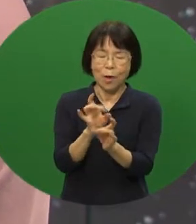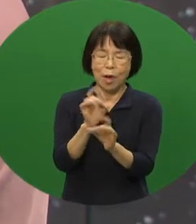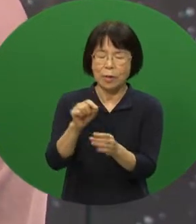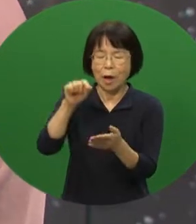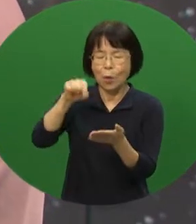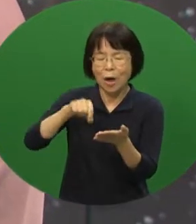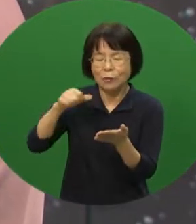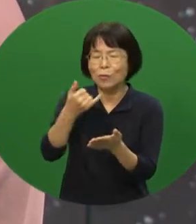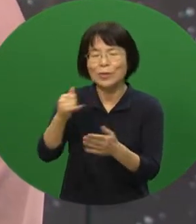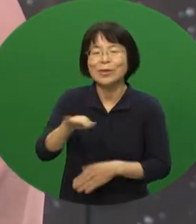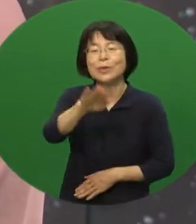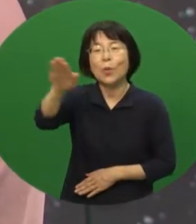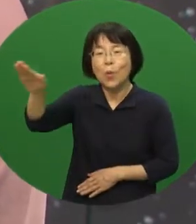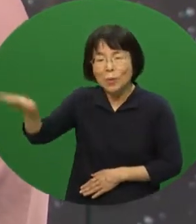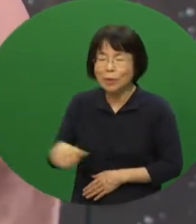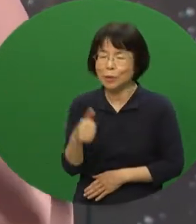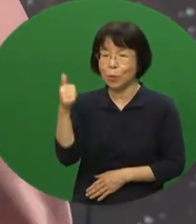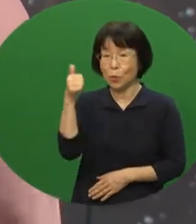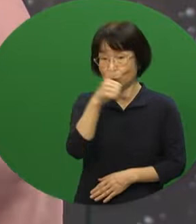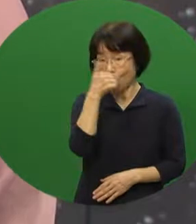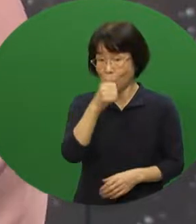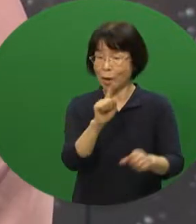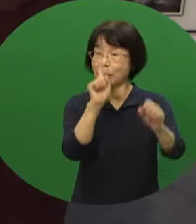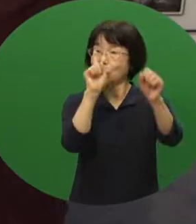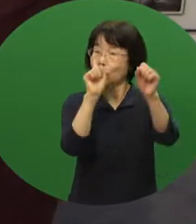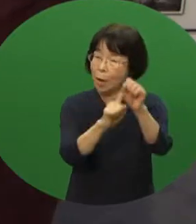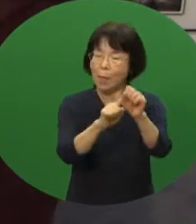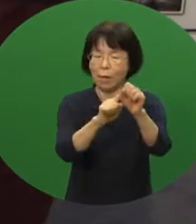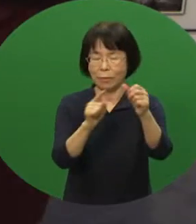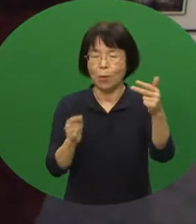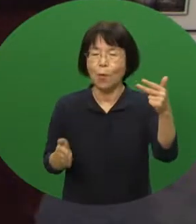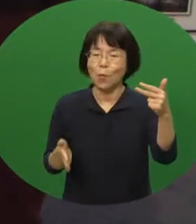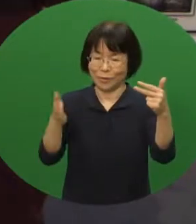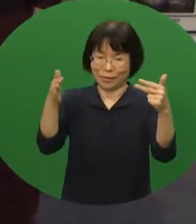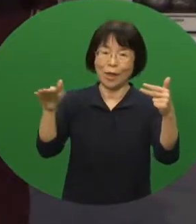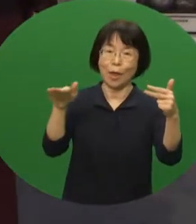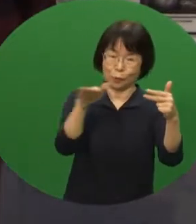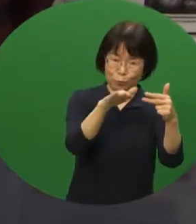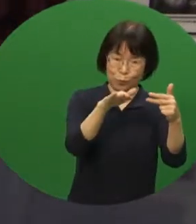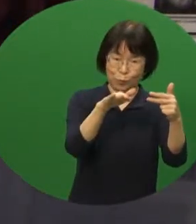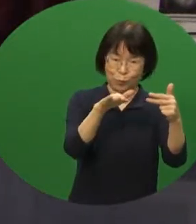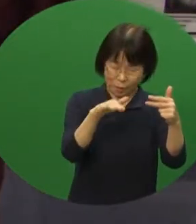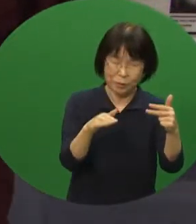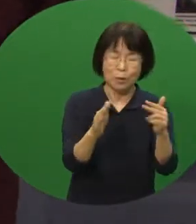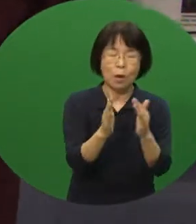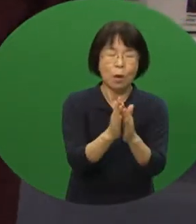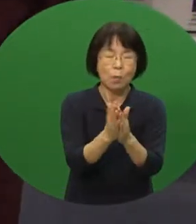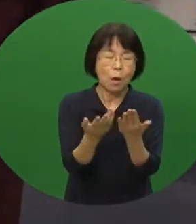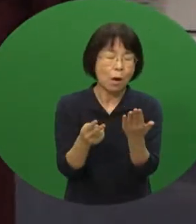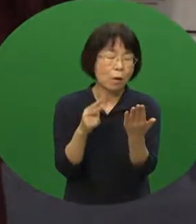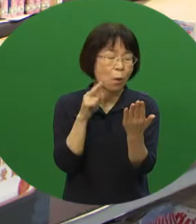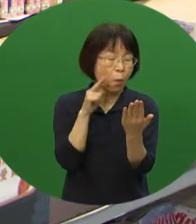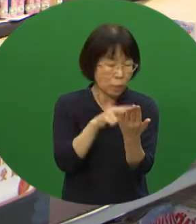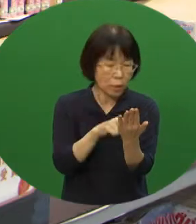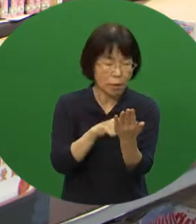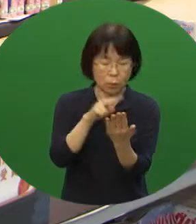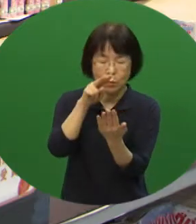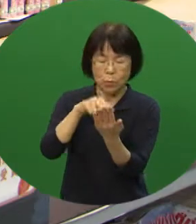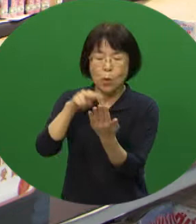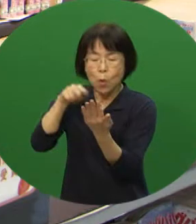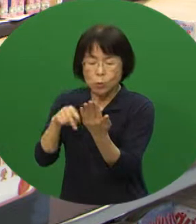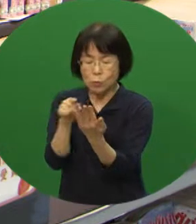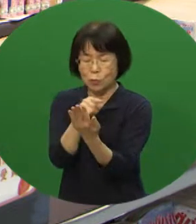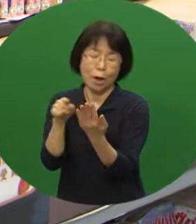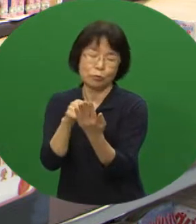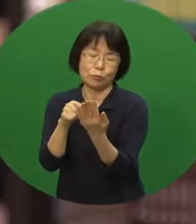漫画家さんたちの業績や広く漫画文化を紹介することを目的にした施設でして、漫画を見る、読む、書